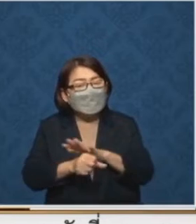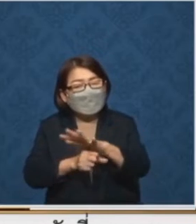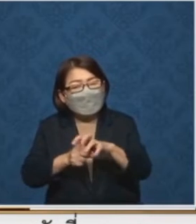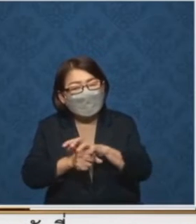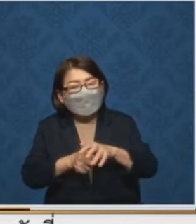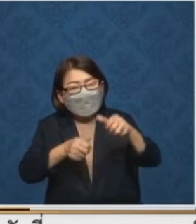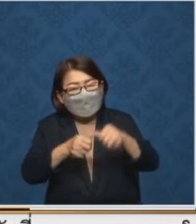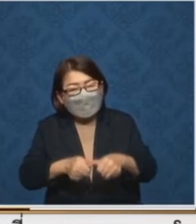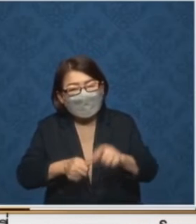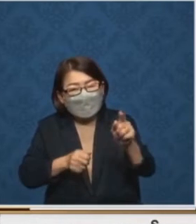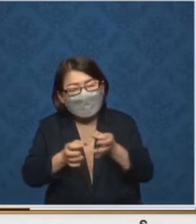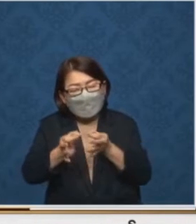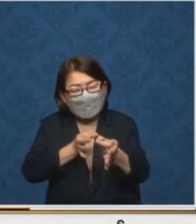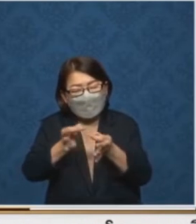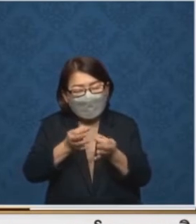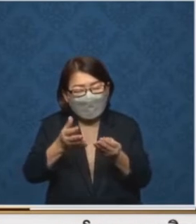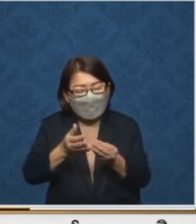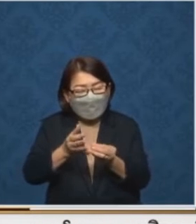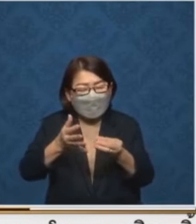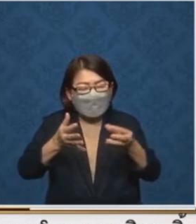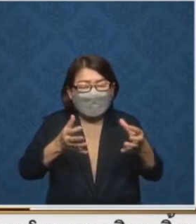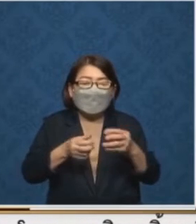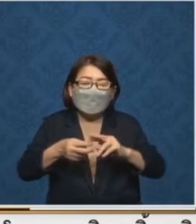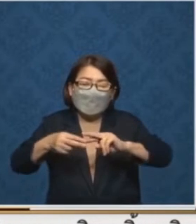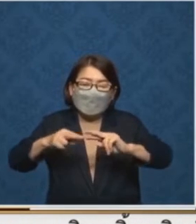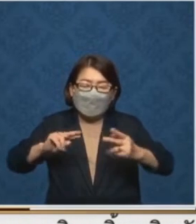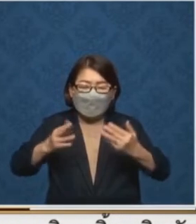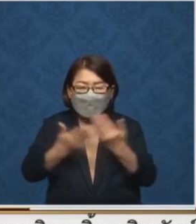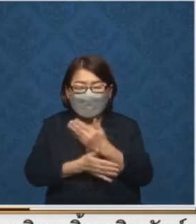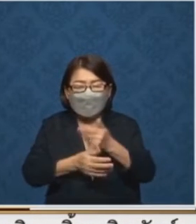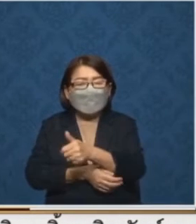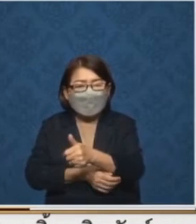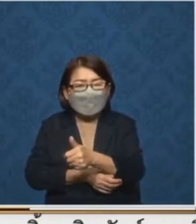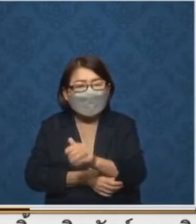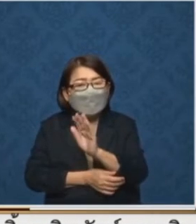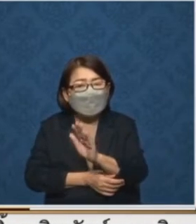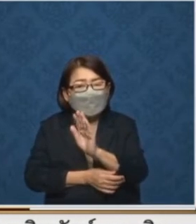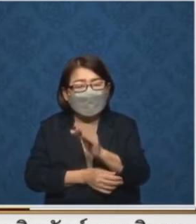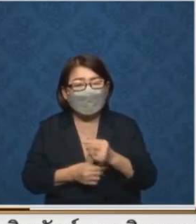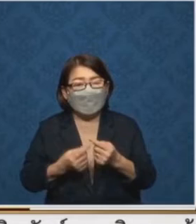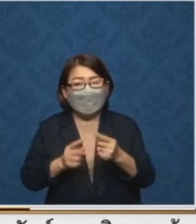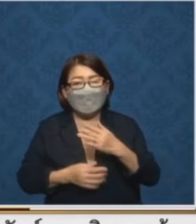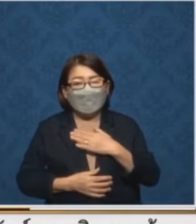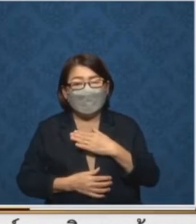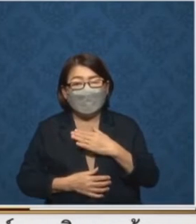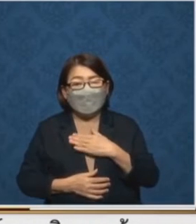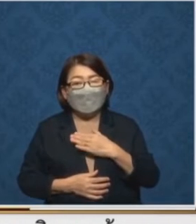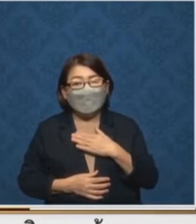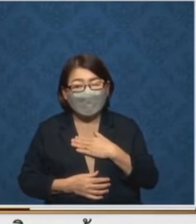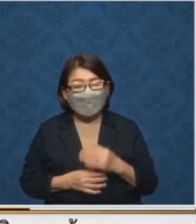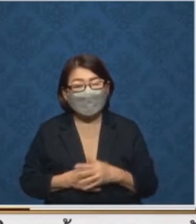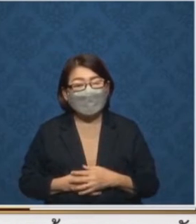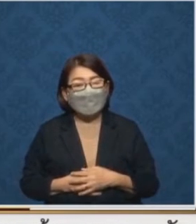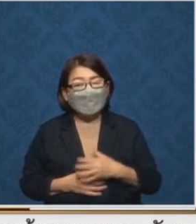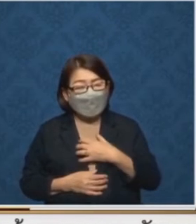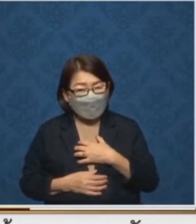ธวดีแต่สำหรบผม ผมย้ำวันนี้ผมอยากอภิษาอยผ่านแ์มาธานไปยังท่านใยองตริษ